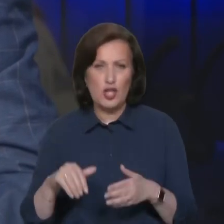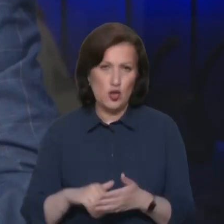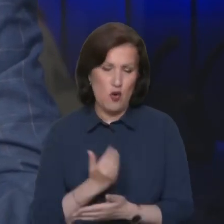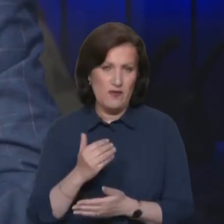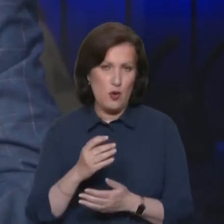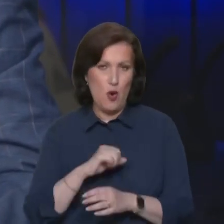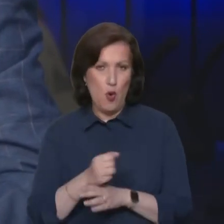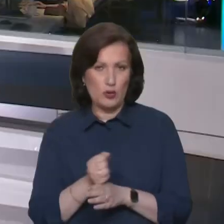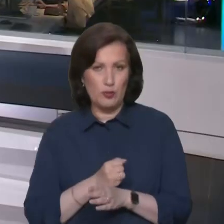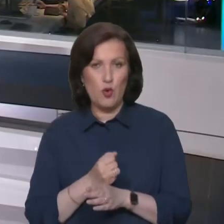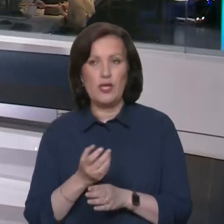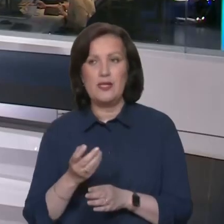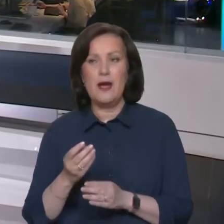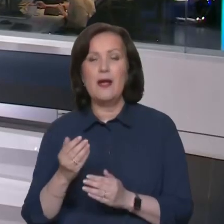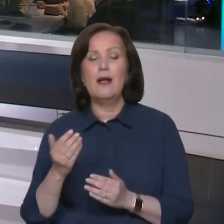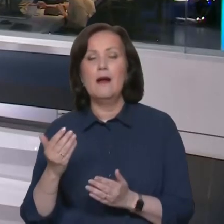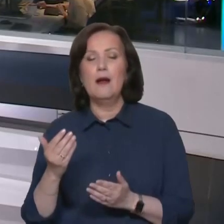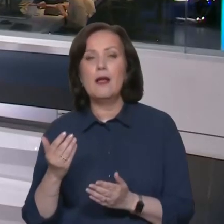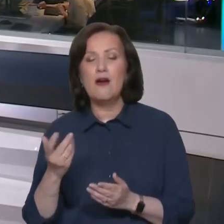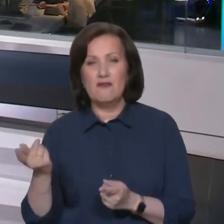вони використовують і в чому ця значно